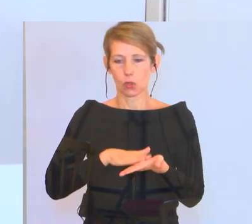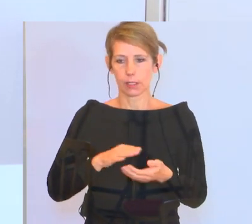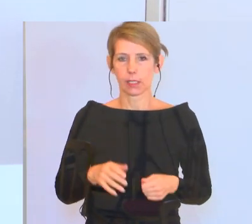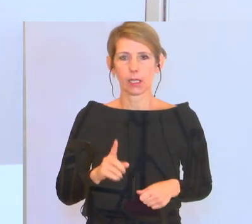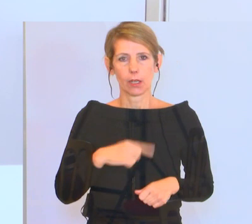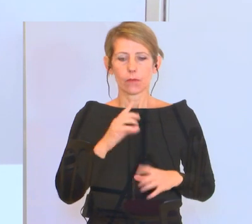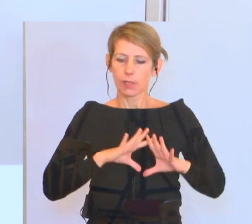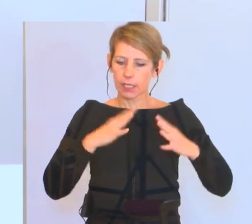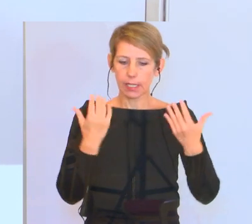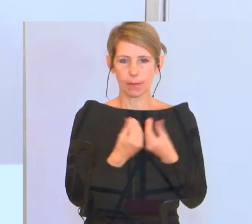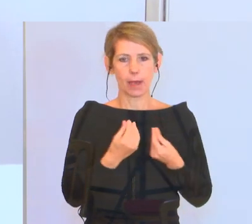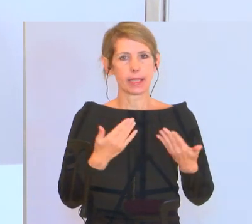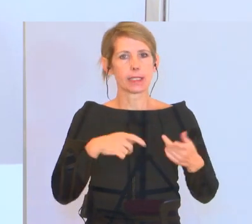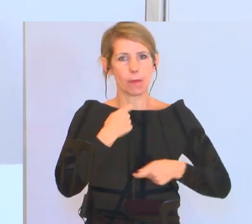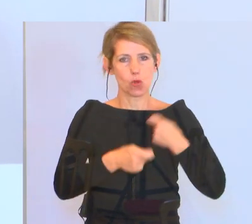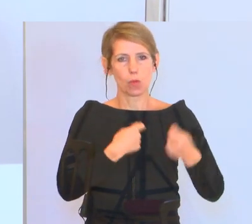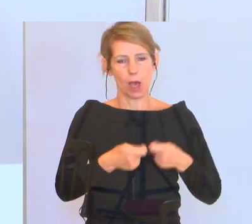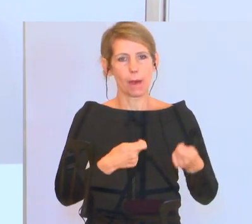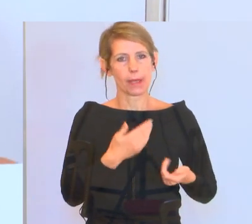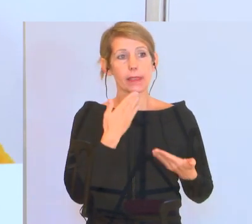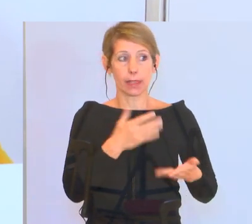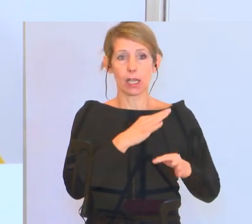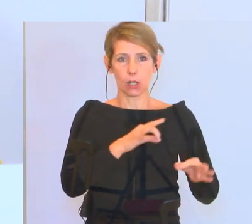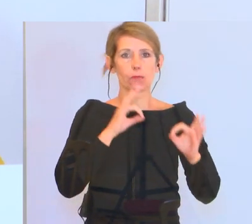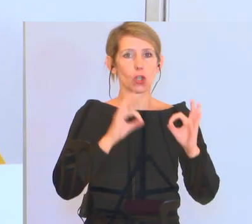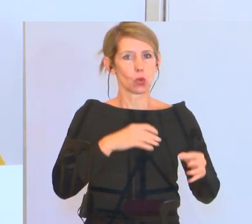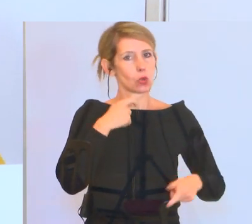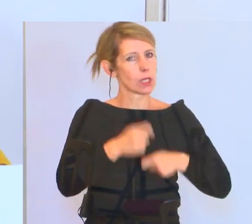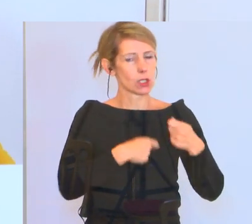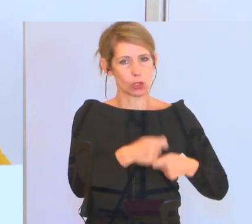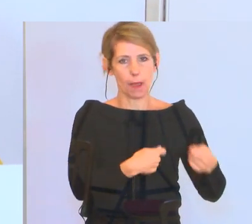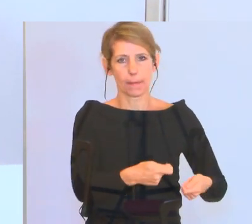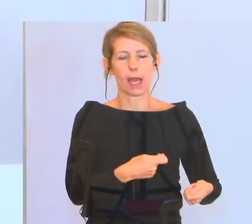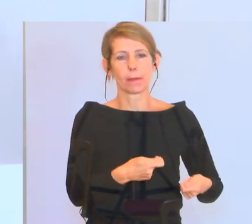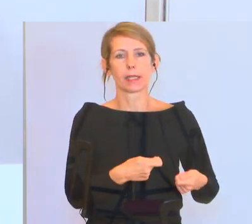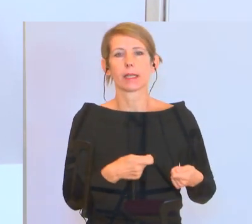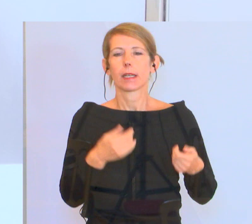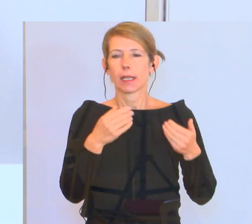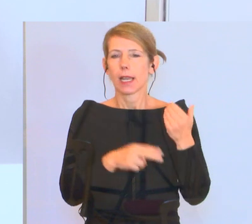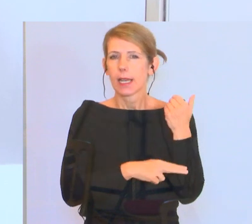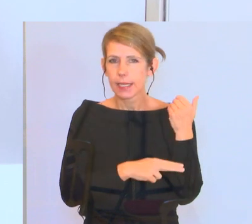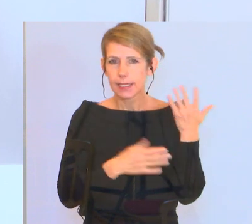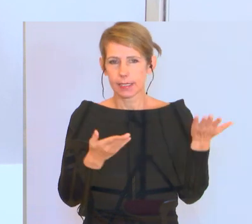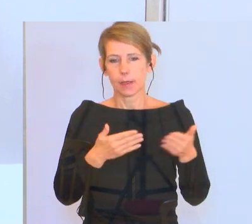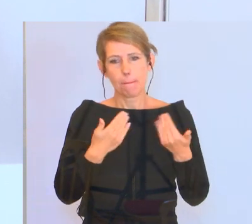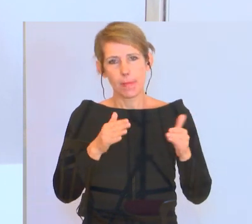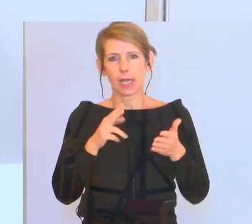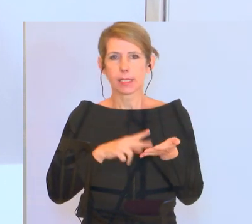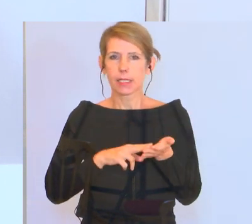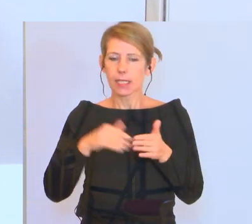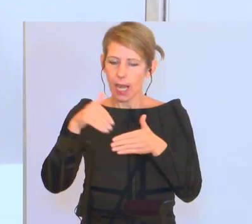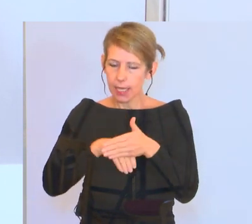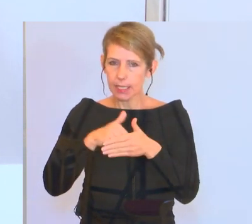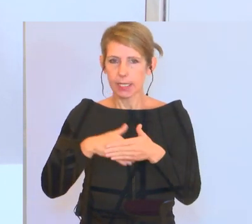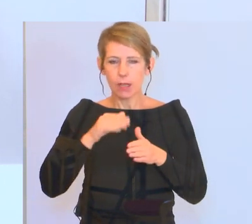und da danke ich auch für die gute Zusammenarbeit, die Lehrberufe laufend, um mehr digitale Inhalte reinzubringen und